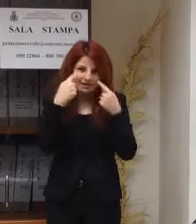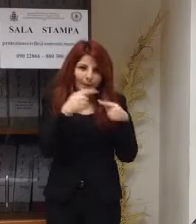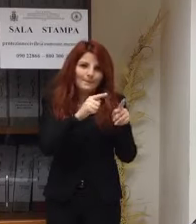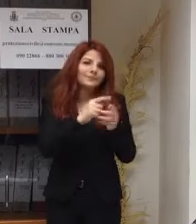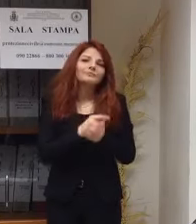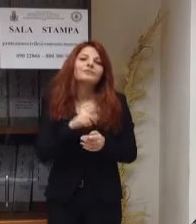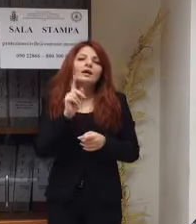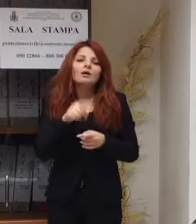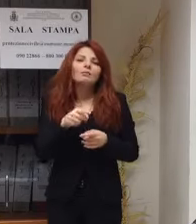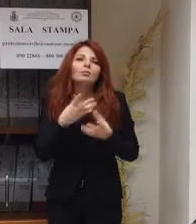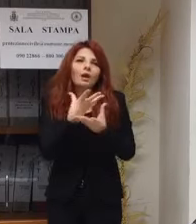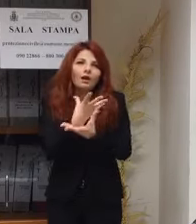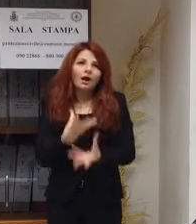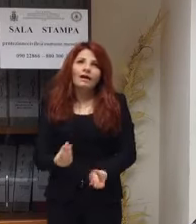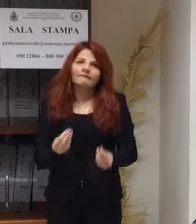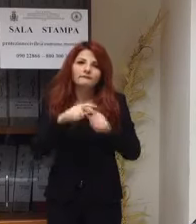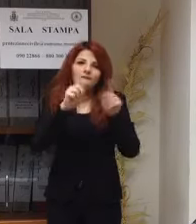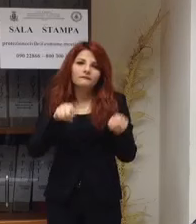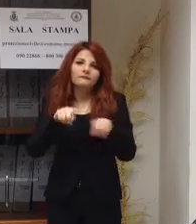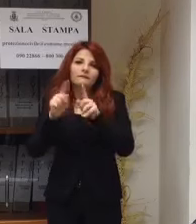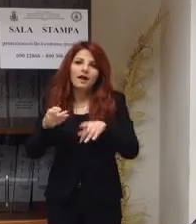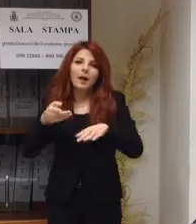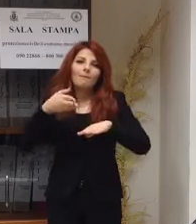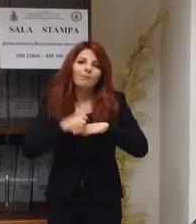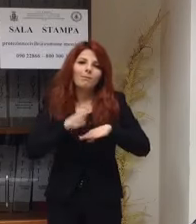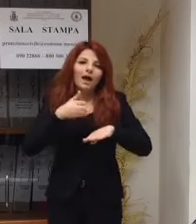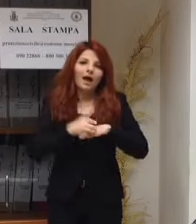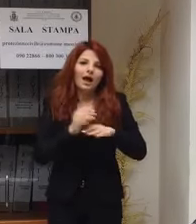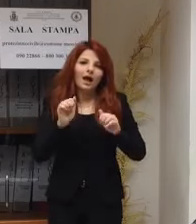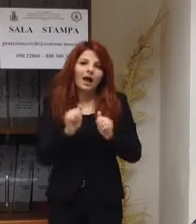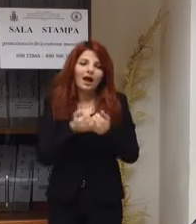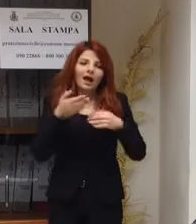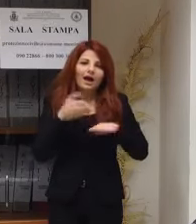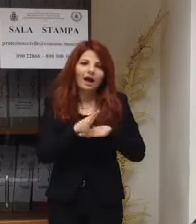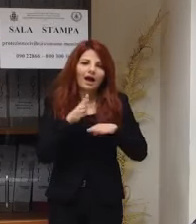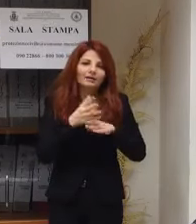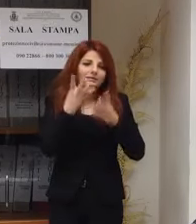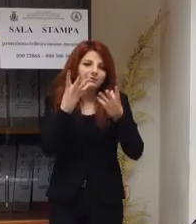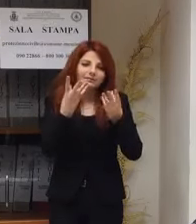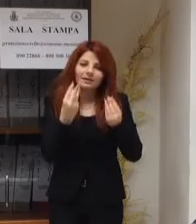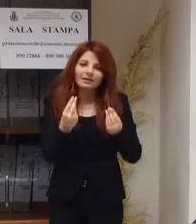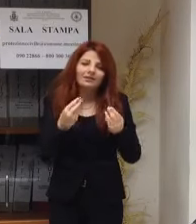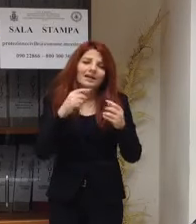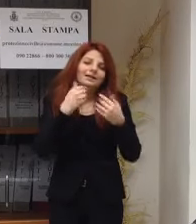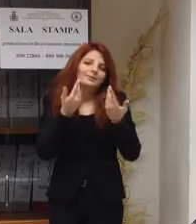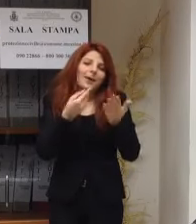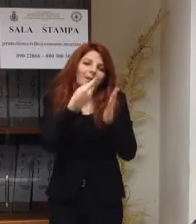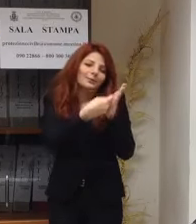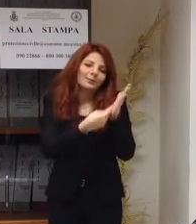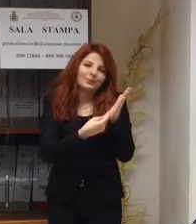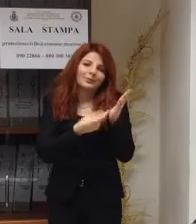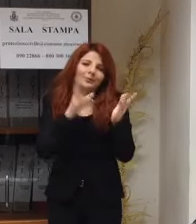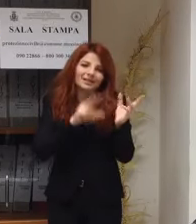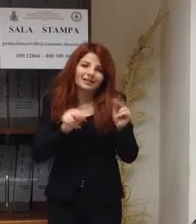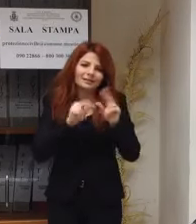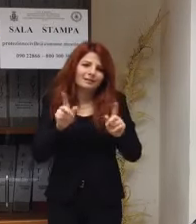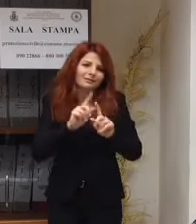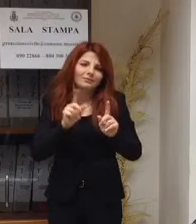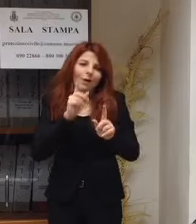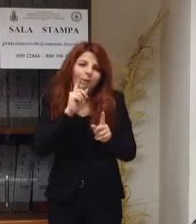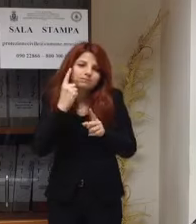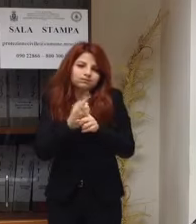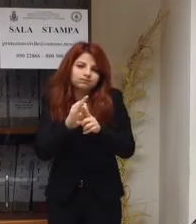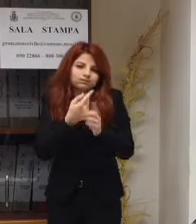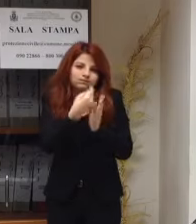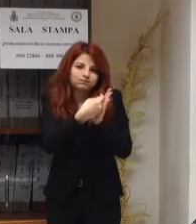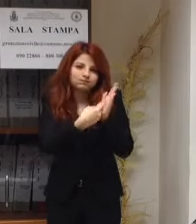i panifici, che oggi evitiamo di elencarli tutti uno per uno, però sono sempre i soliti, quelli che giornalmente li ringraziamo perché continuano a fornirci il